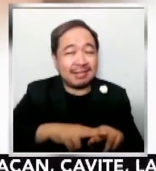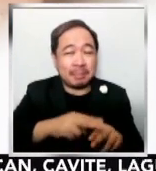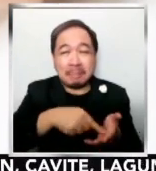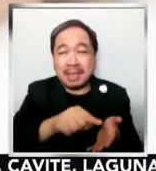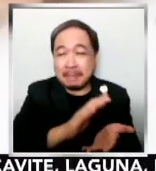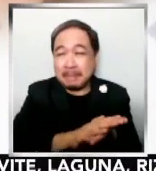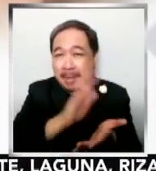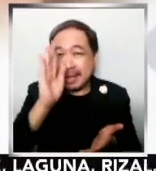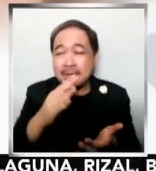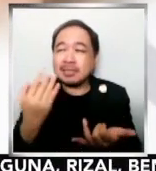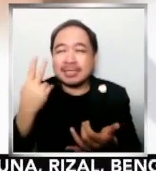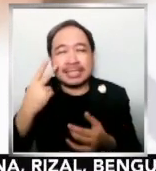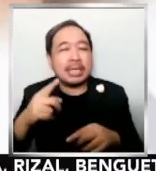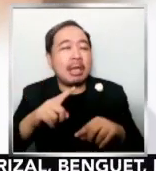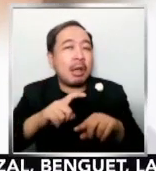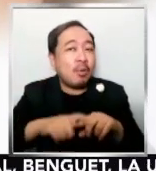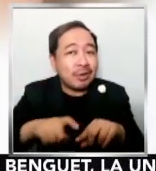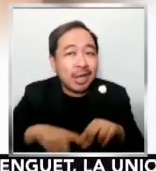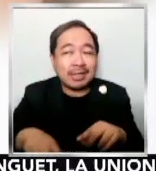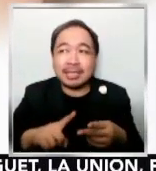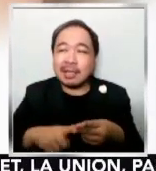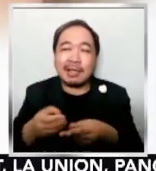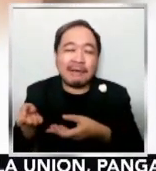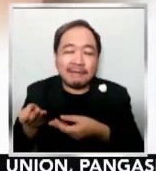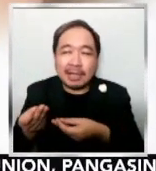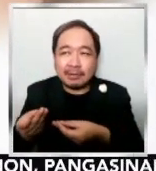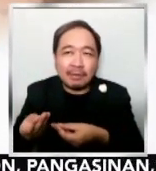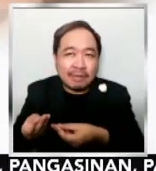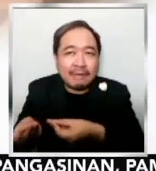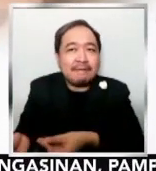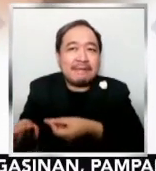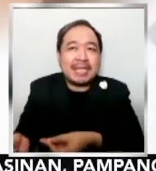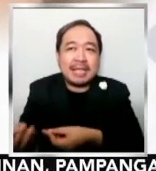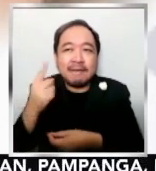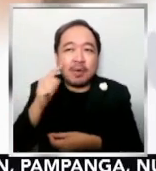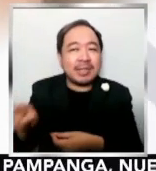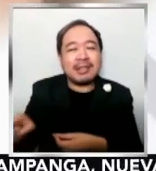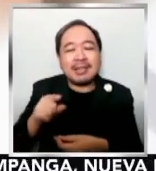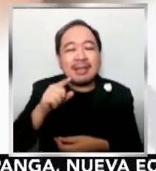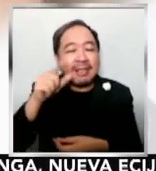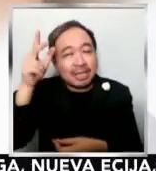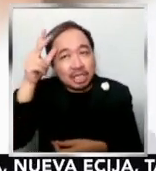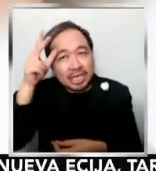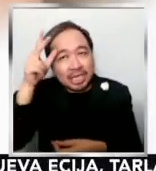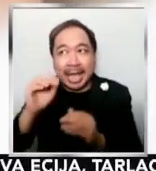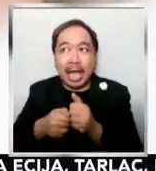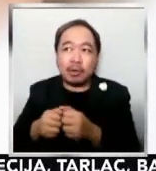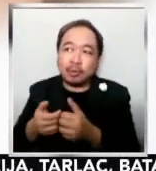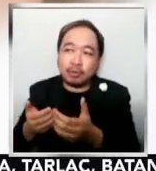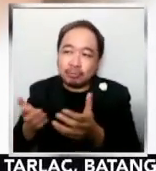yung feeds po na pinakain nila doon sa manok para mangitlog. Dapat talagang una ng pansin ay yung pagbaba